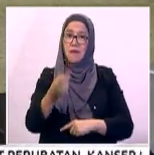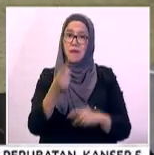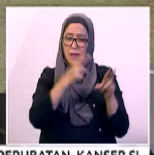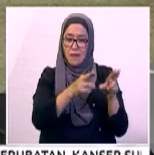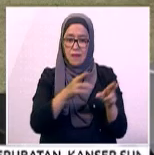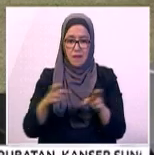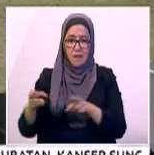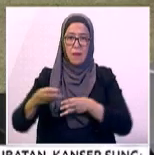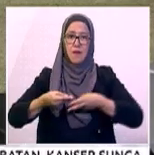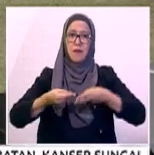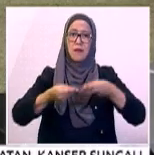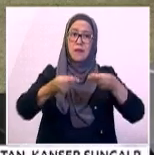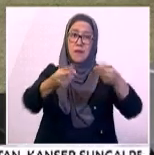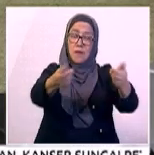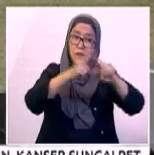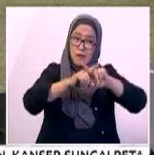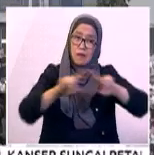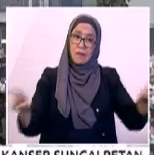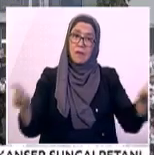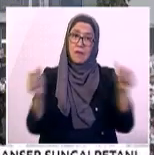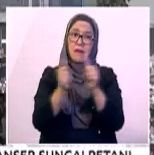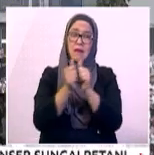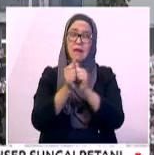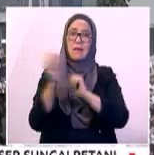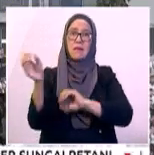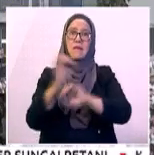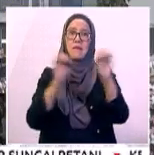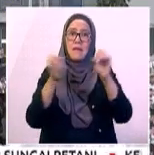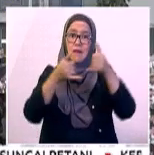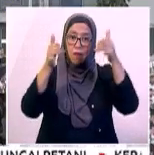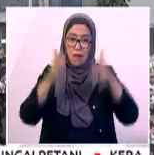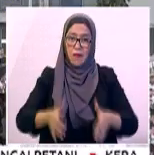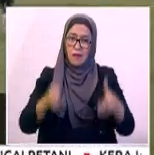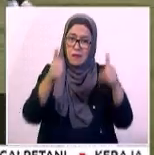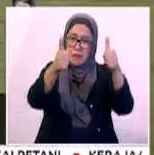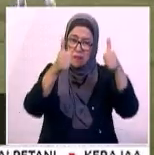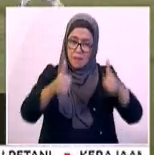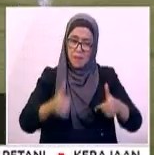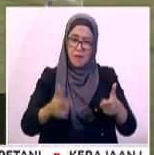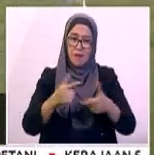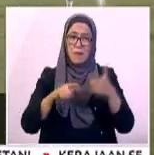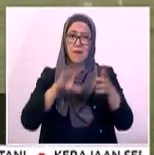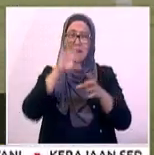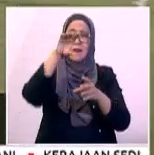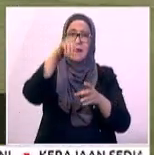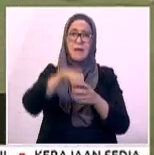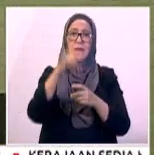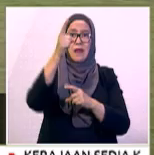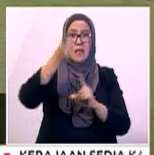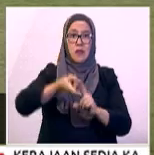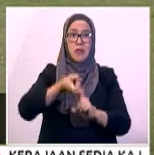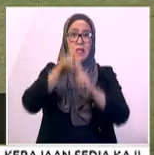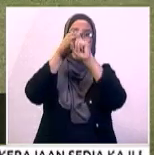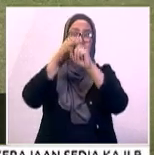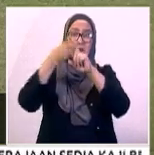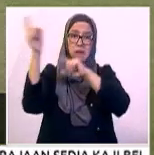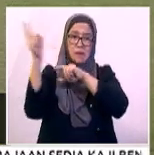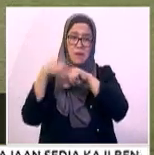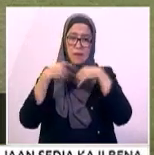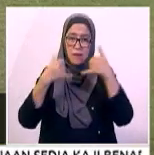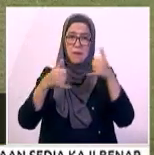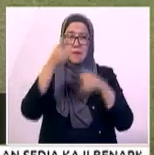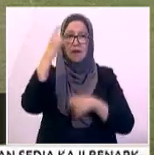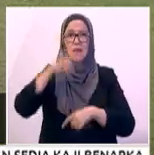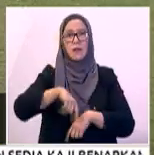lancar. Namun katanya dengan ketiadaan ramai pemain utama termasuk Lee Tak yang digantung satu perlawanan kerana dilayangkan